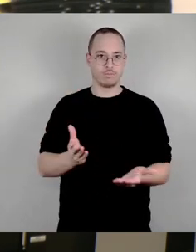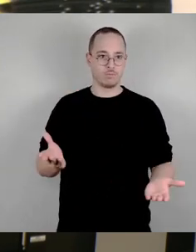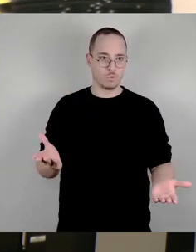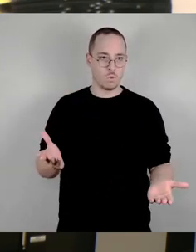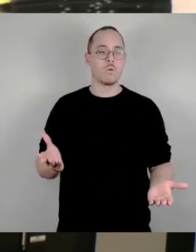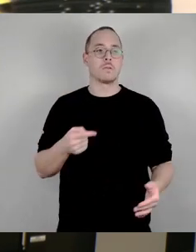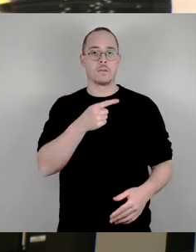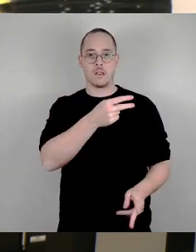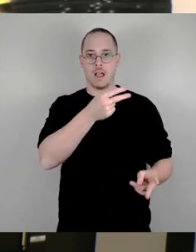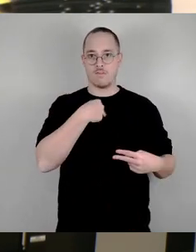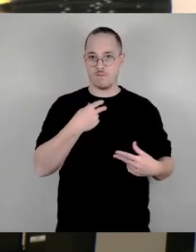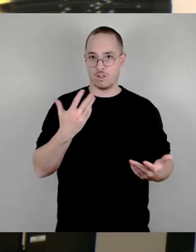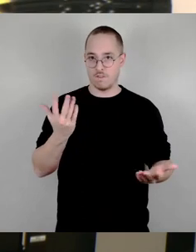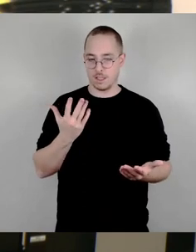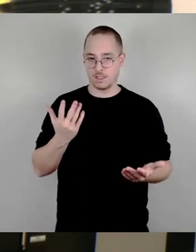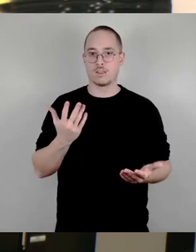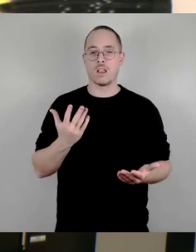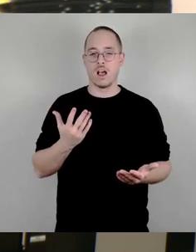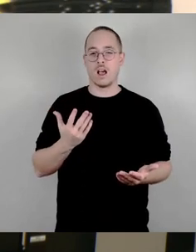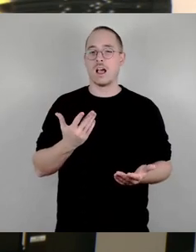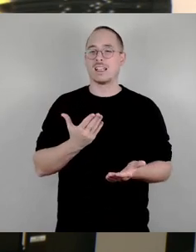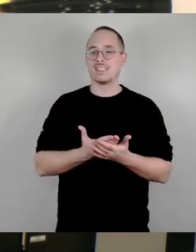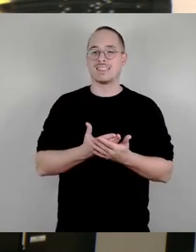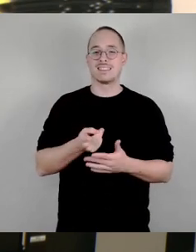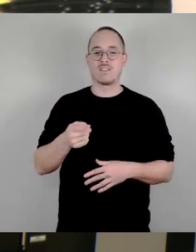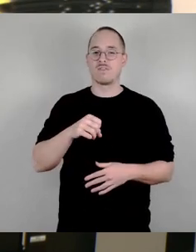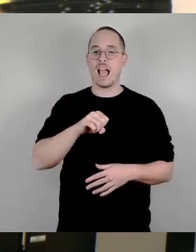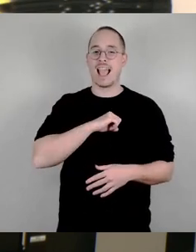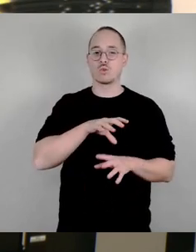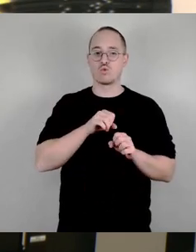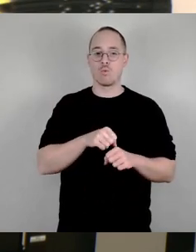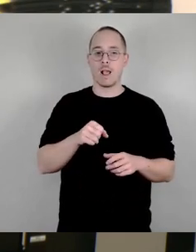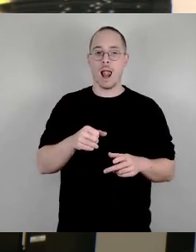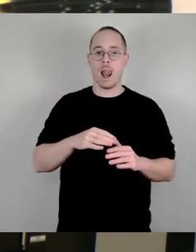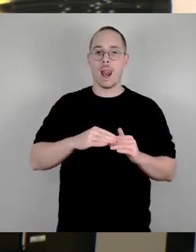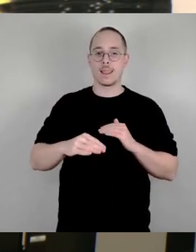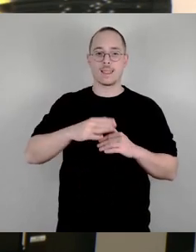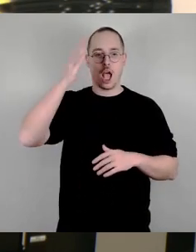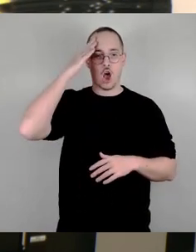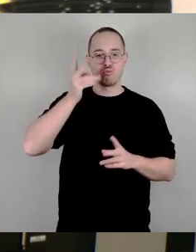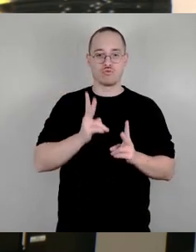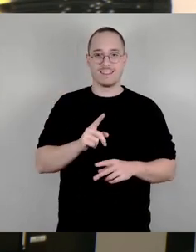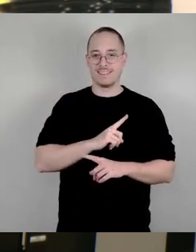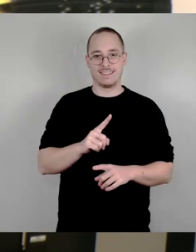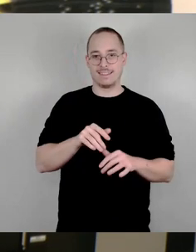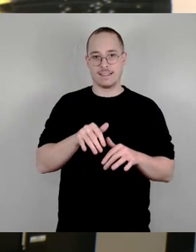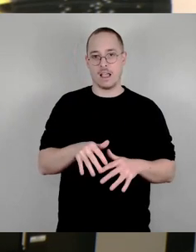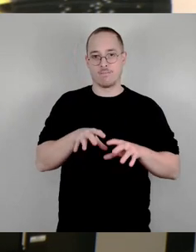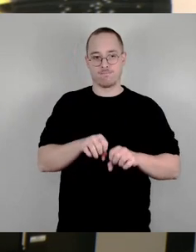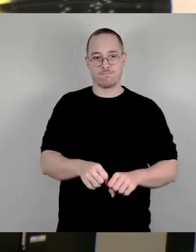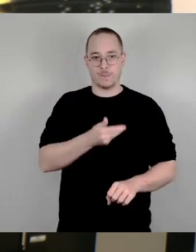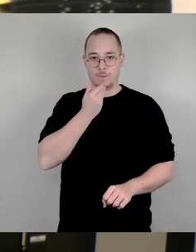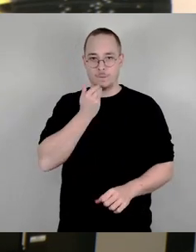Eigentum der Landeshauptstadt und deswegen könne man ihn nicht berücksichtigen. Das finde ich mehr als unbefriedigend, diese Aussage.